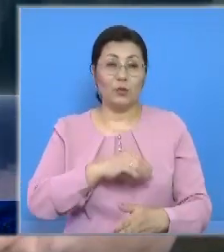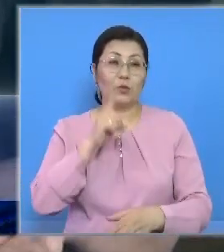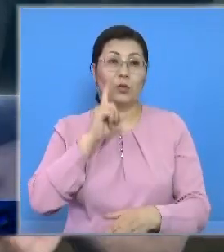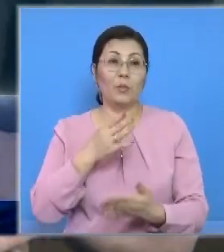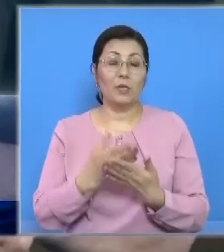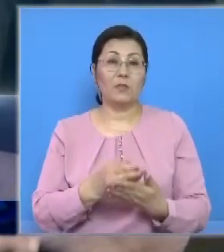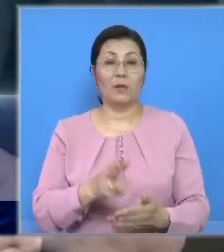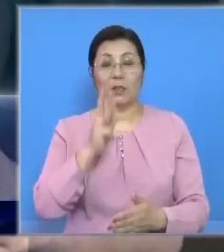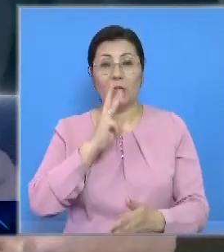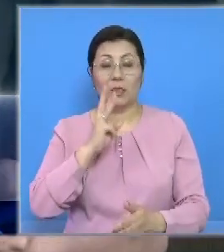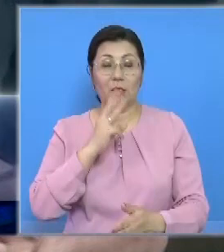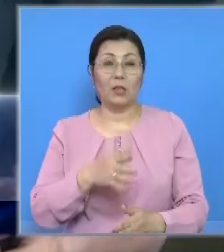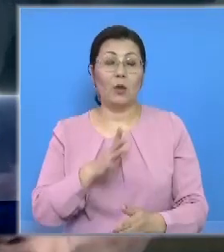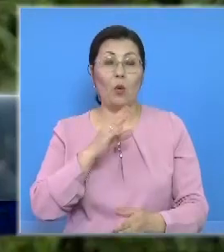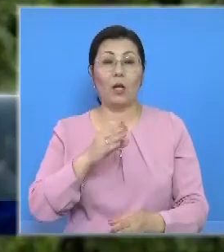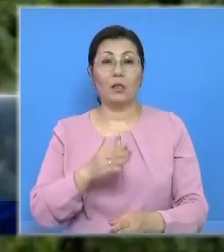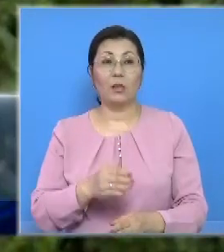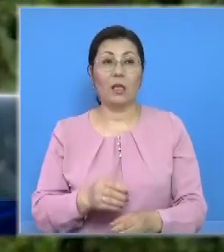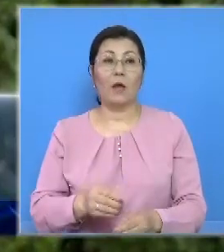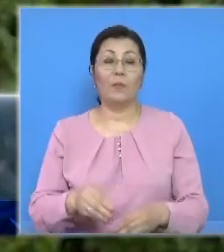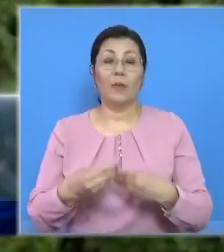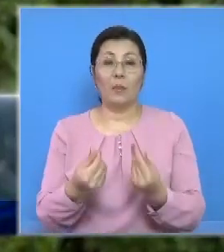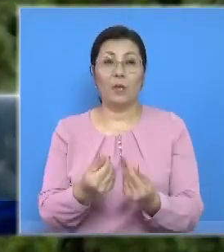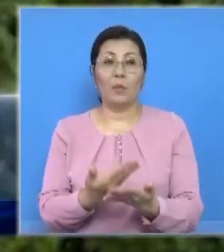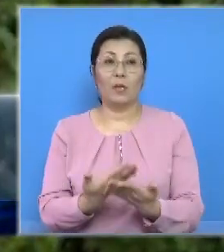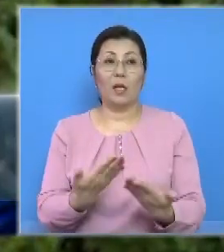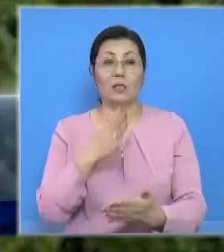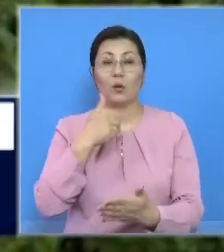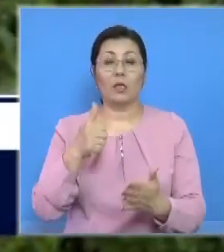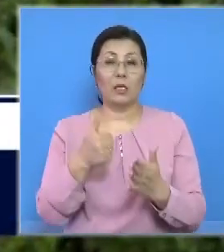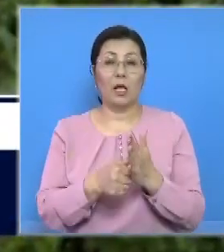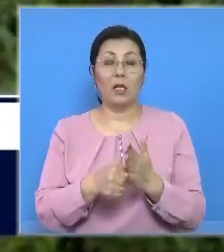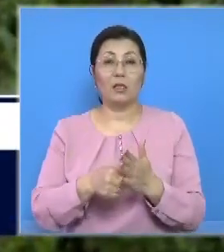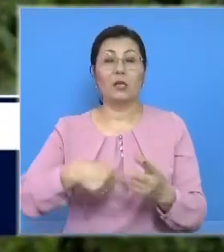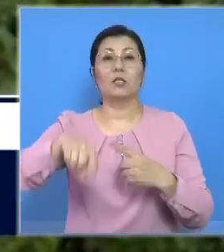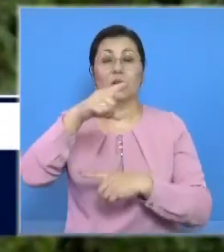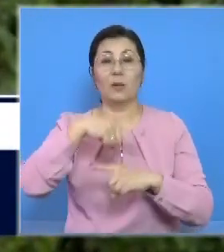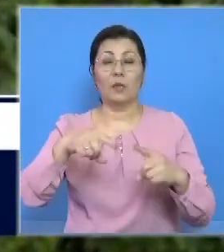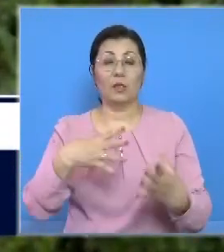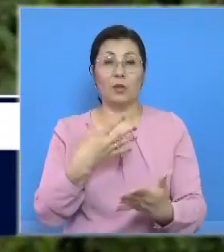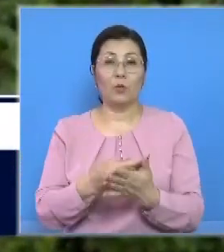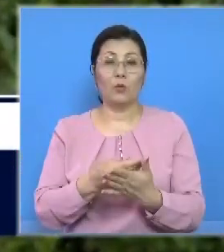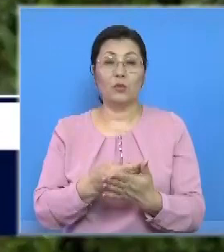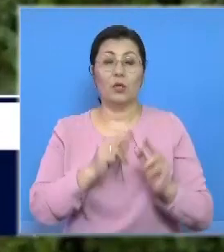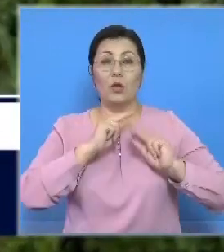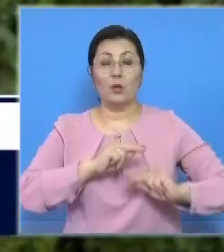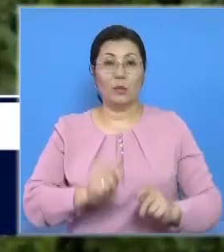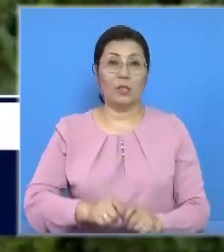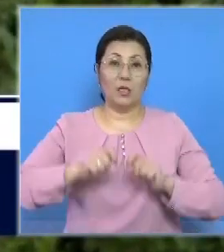жұмысшылардың еңбекақысын уақытылы төлесе болғаны. Қазіргі таңда 6 жеке кәсіпке өз өндірістерін